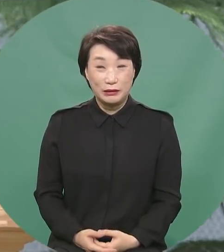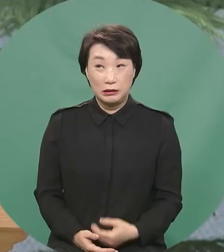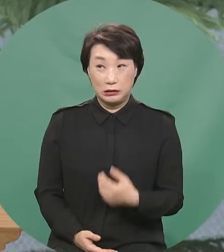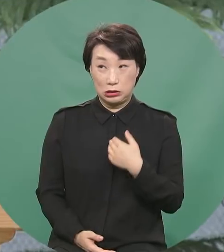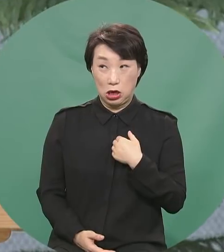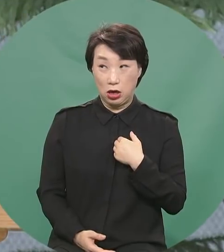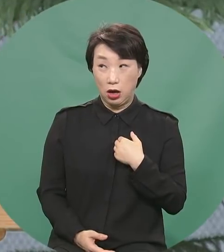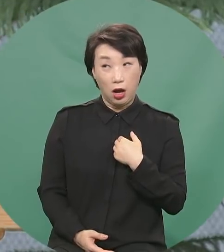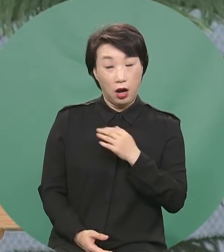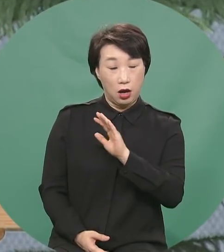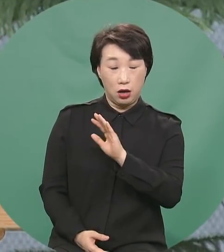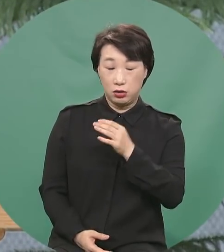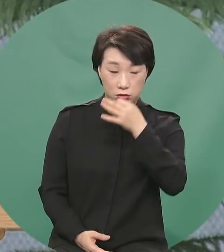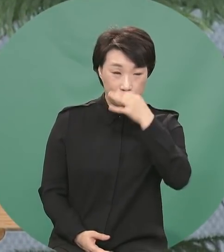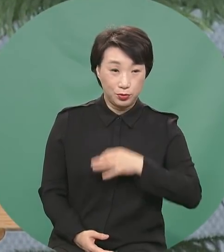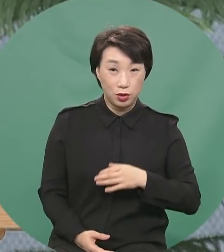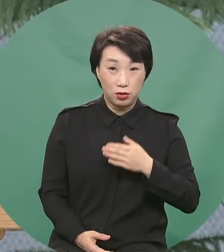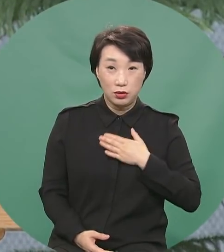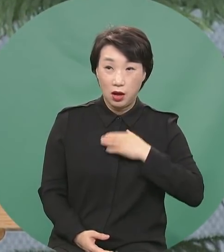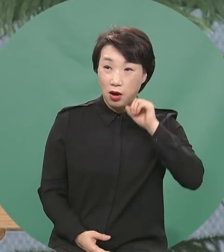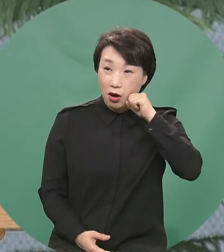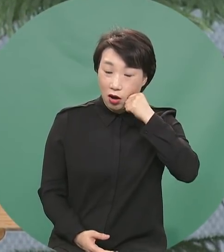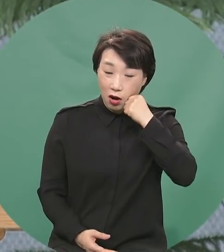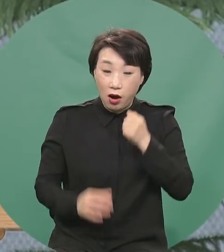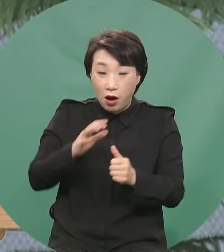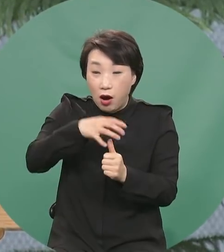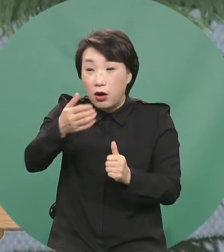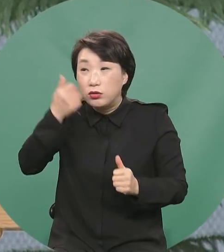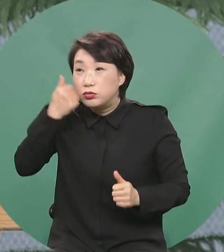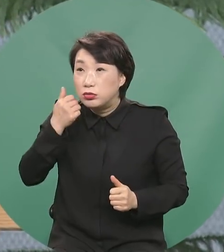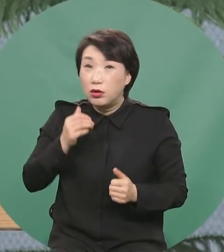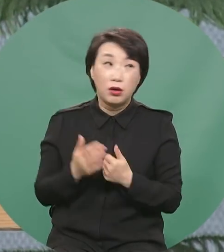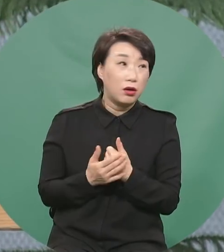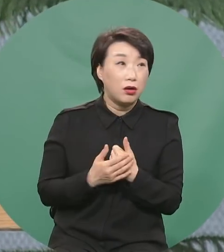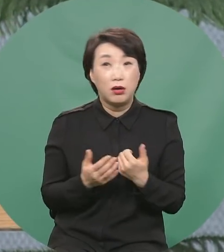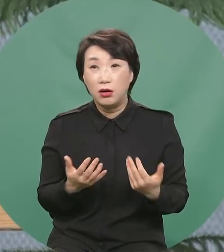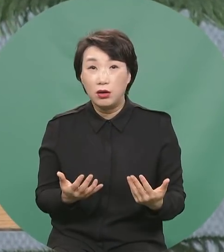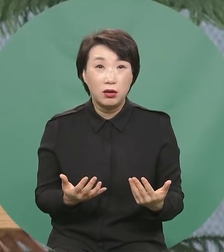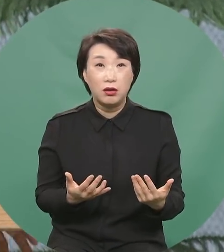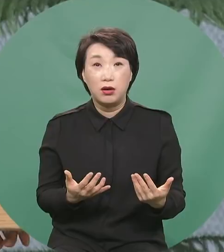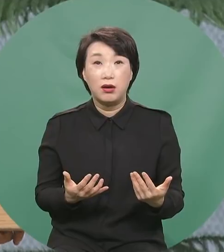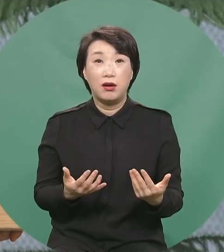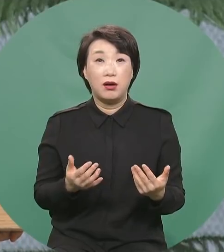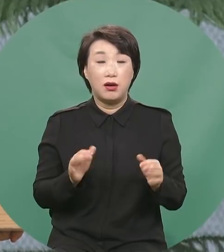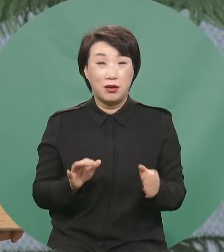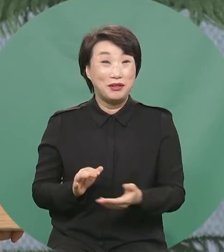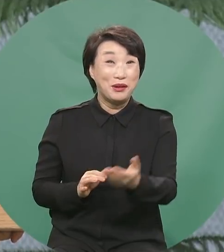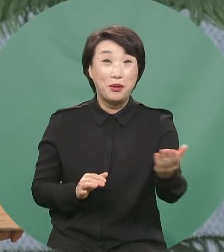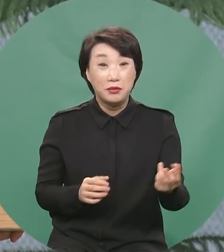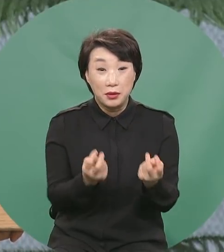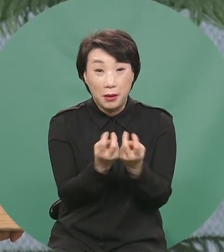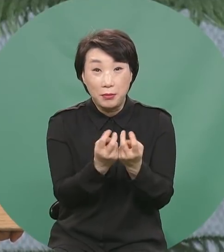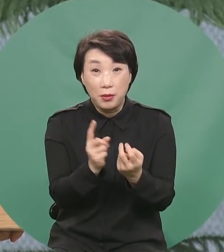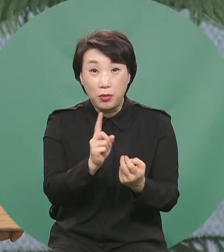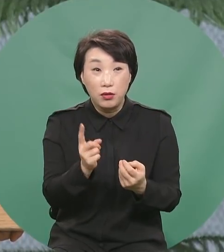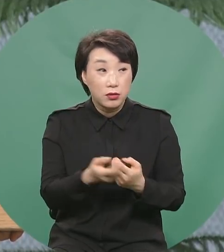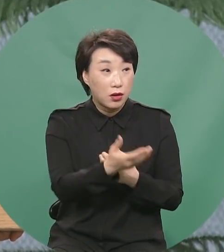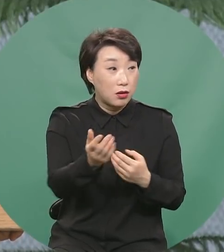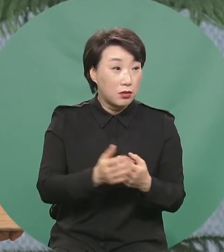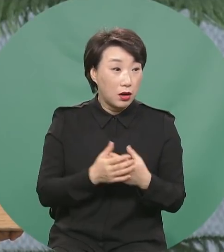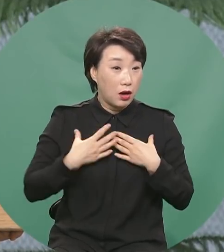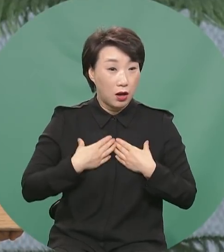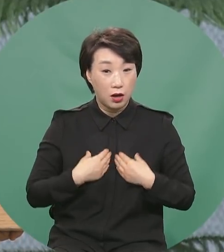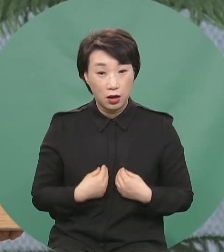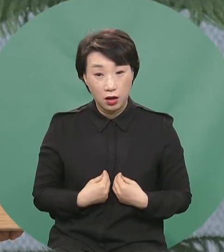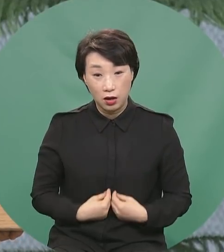나는 힘들어. 나를 고통에서 풀어줄 자가 없어. 그리고 좌절하고